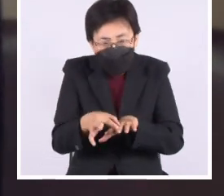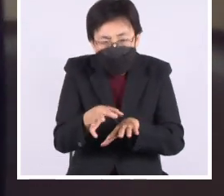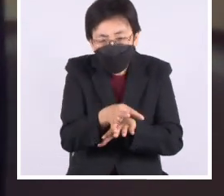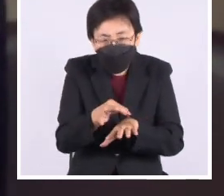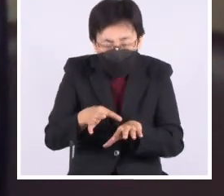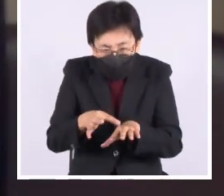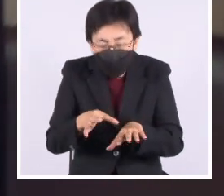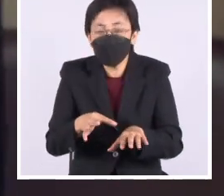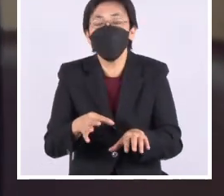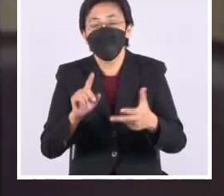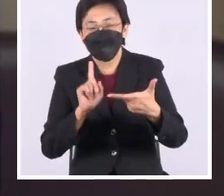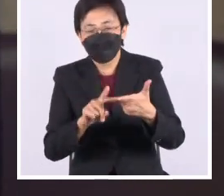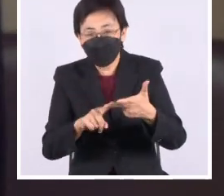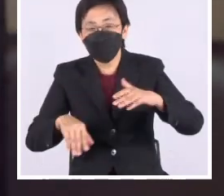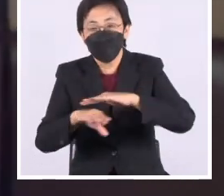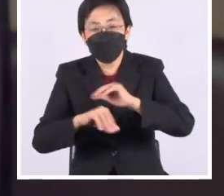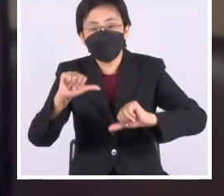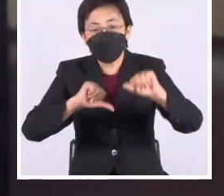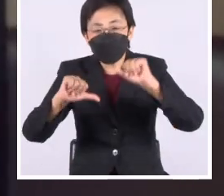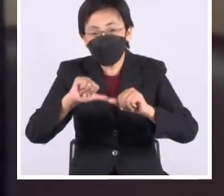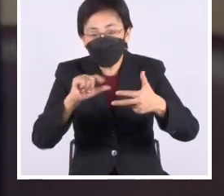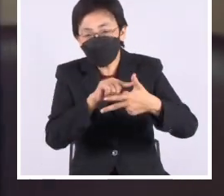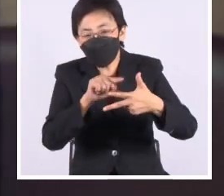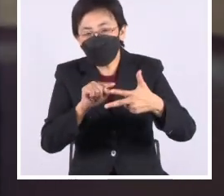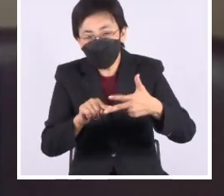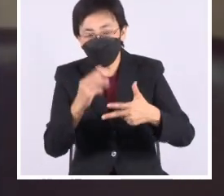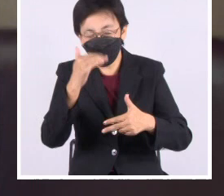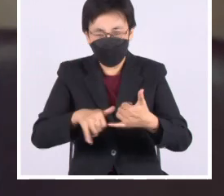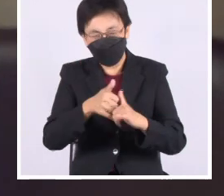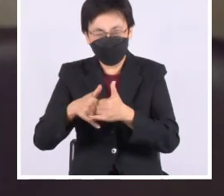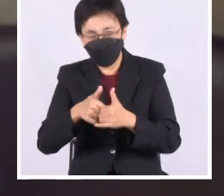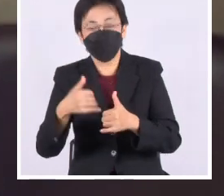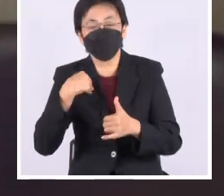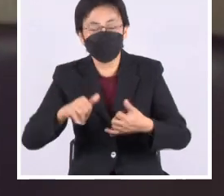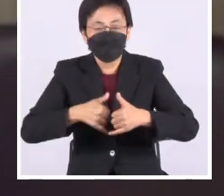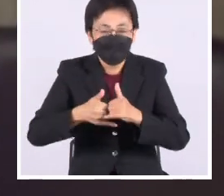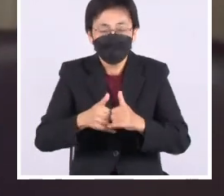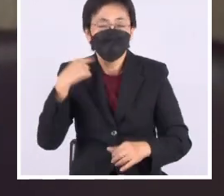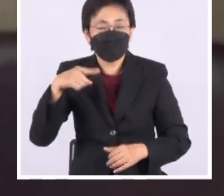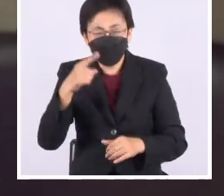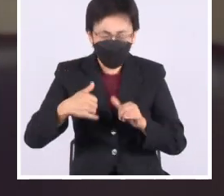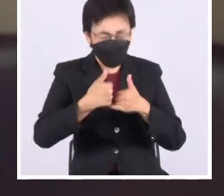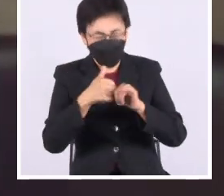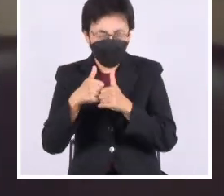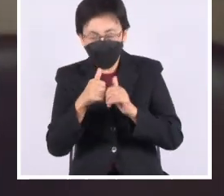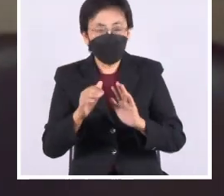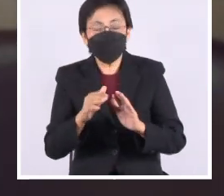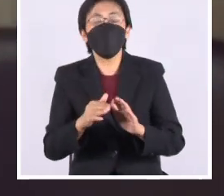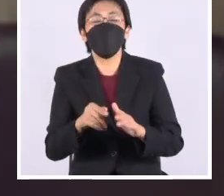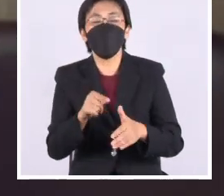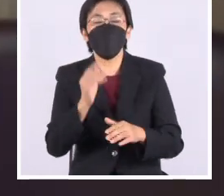ก็มีร่องรอยมีบาดแผลอย่างที่ว่านี้เนื่องจากว่าต่อสู้นะครับเนี่ยคือเหยื่อเนี่ยต่อสู้กับคนร้ายคนร้ายก็ได้รับบาดเ